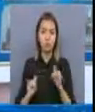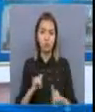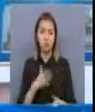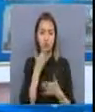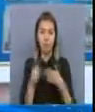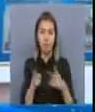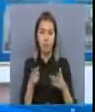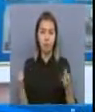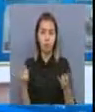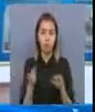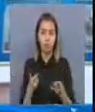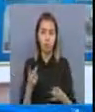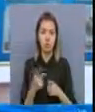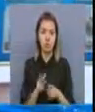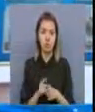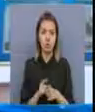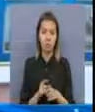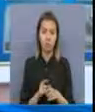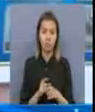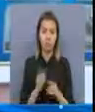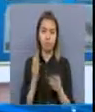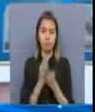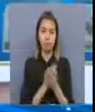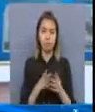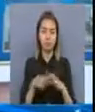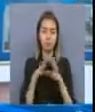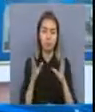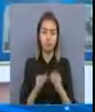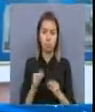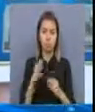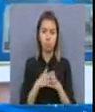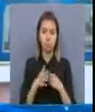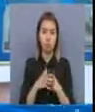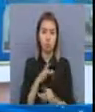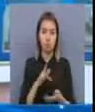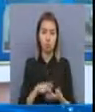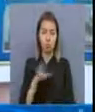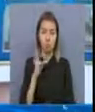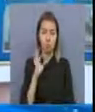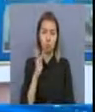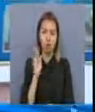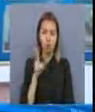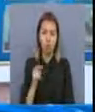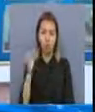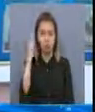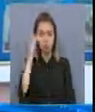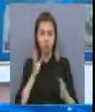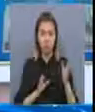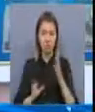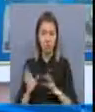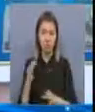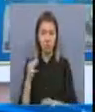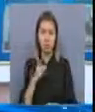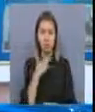өздерін дайындауымыз керек. Осы бағытта жалпы Көкшетау қаласында Шоқан Уәлиханов атындағы университет